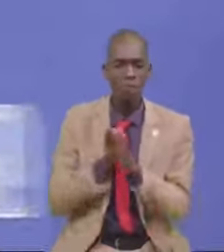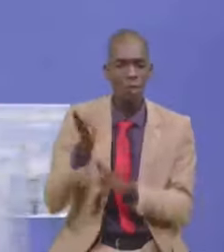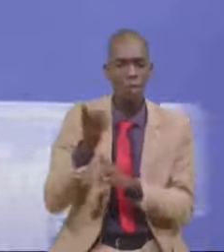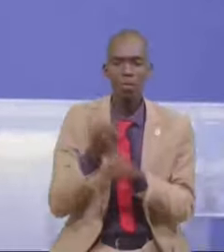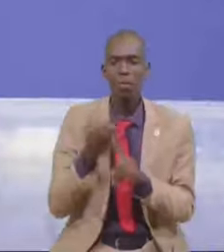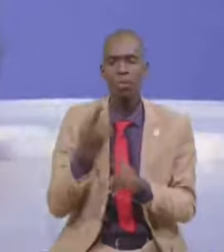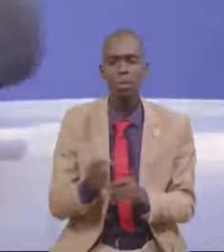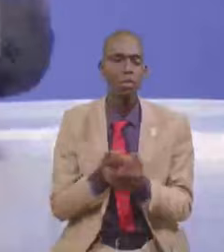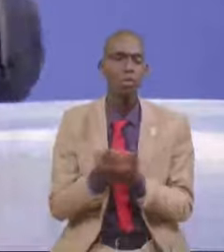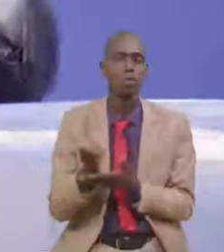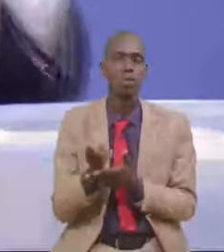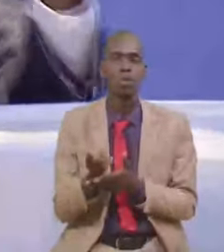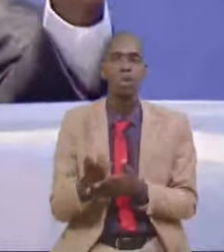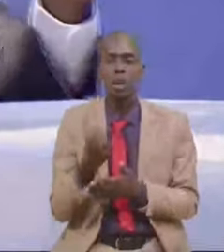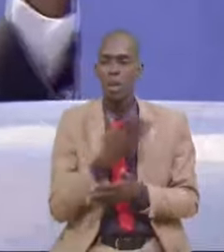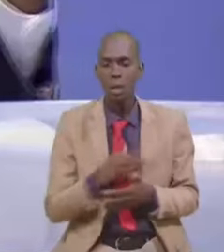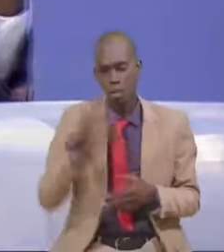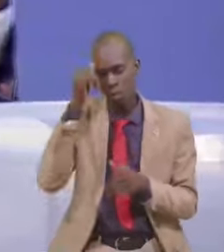Et ils étaient envoyés deux à deux